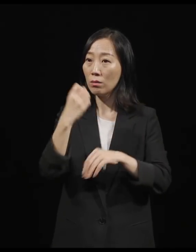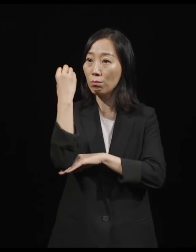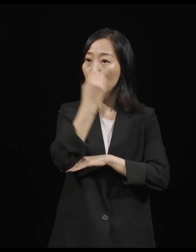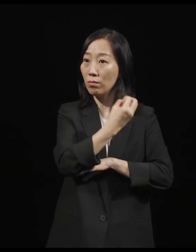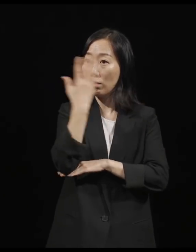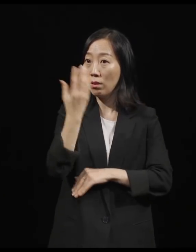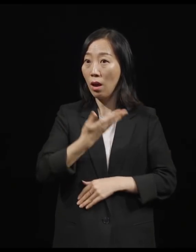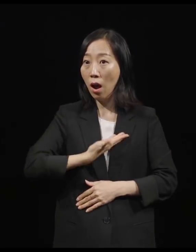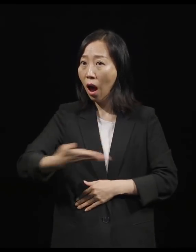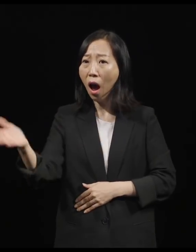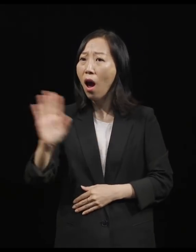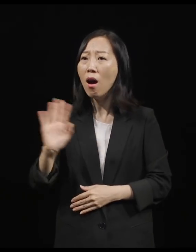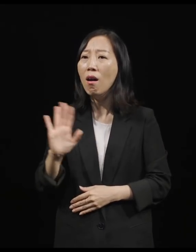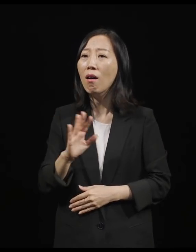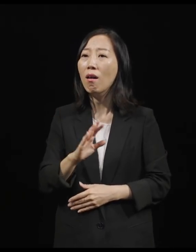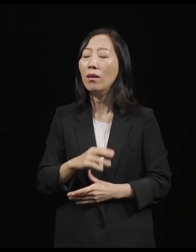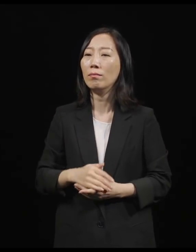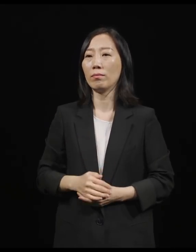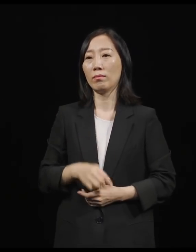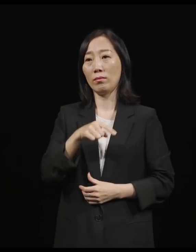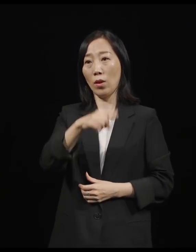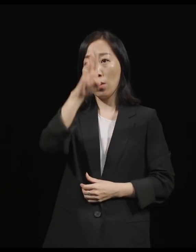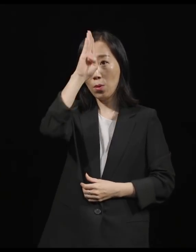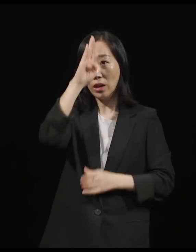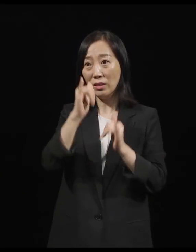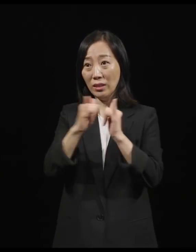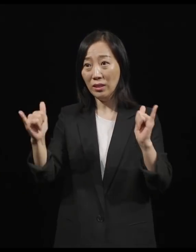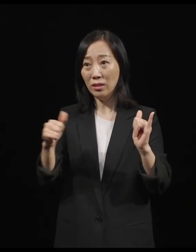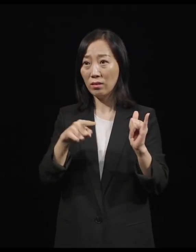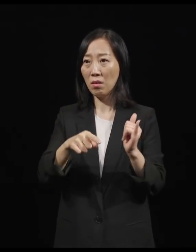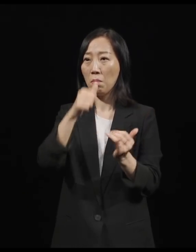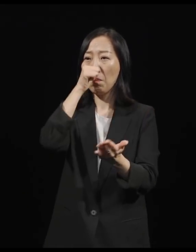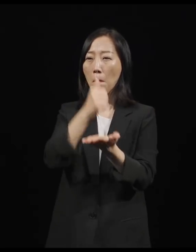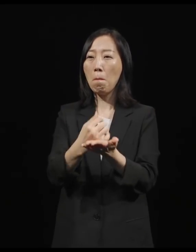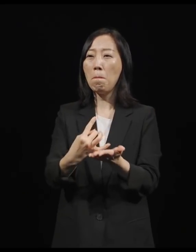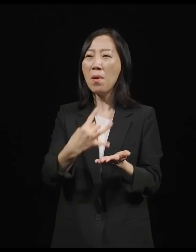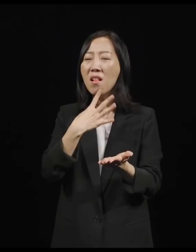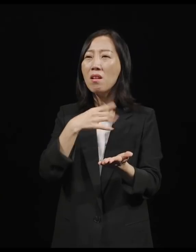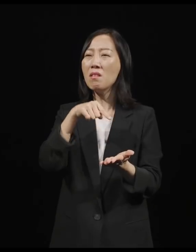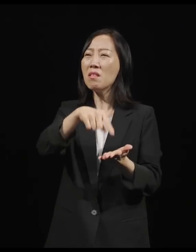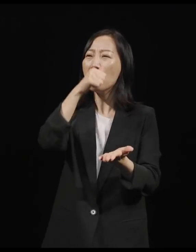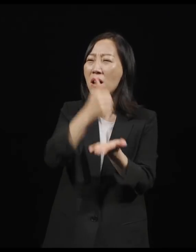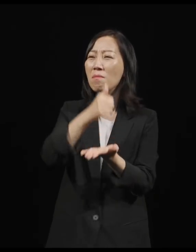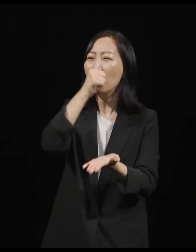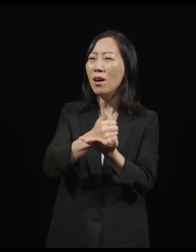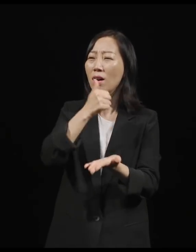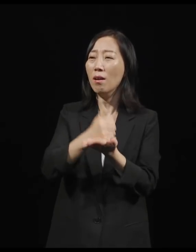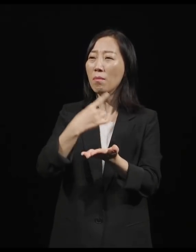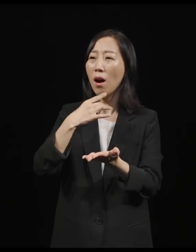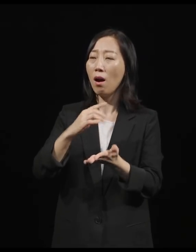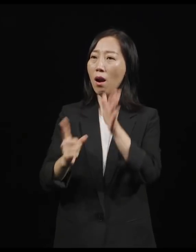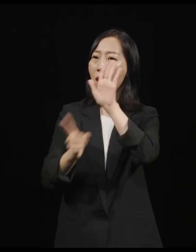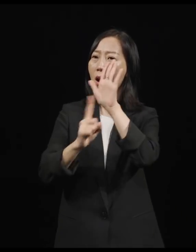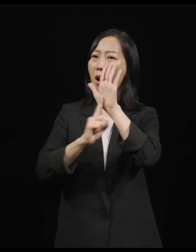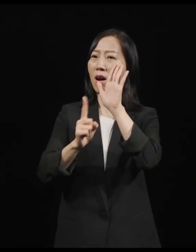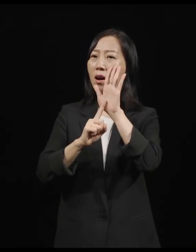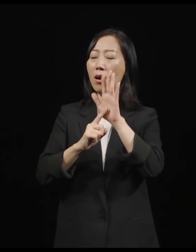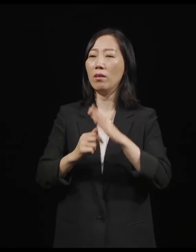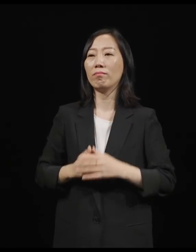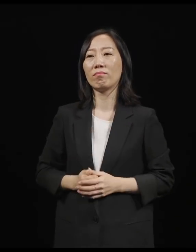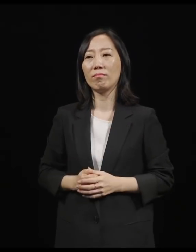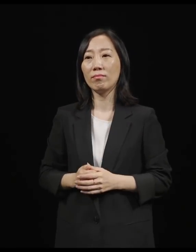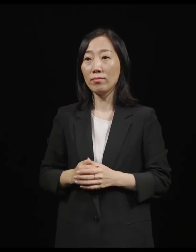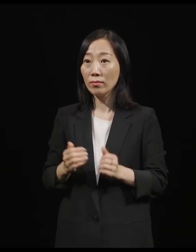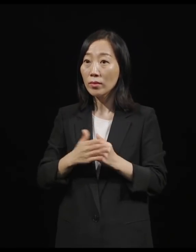않습니다. 그런데 유독 조현병 환자의 범죄에 대해서만 끈질기게 보도합니다. 그래서 누군가는